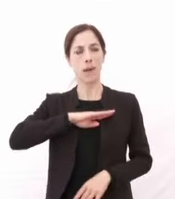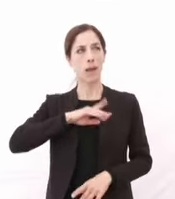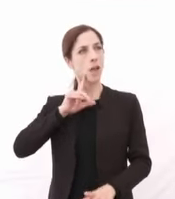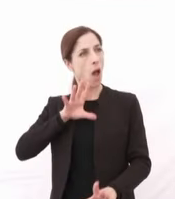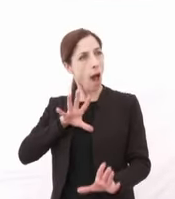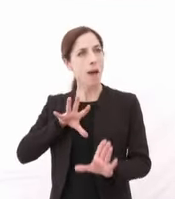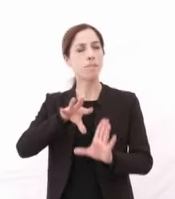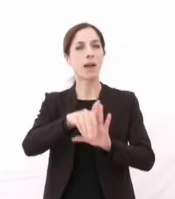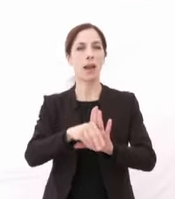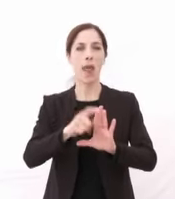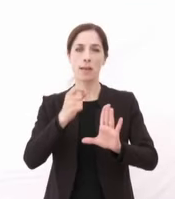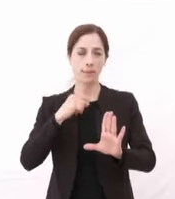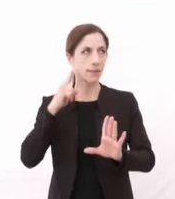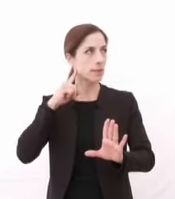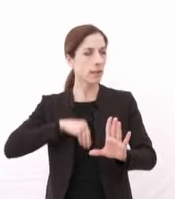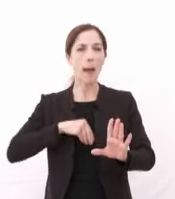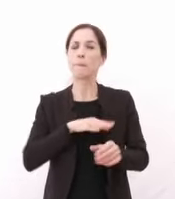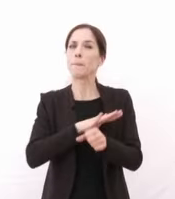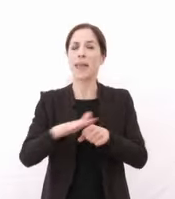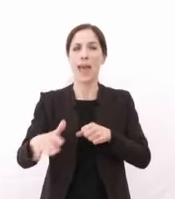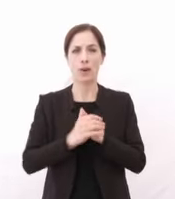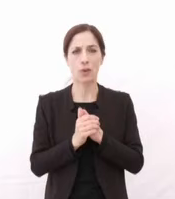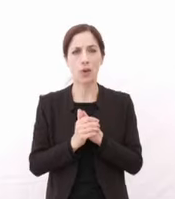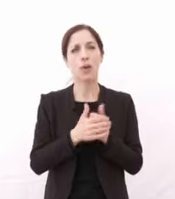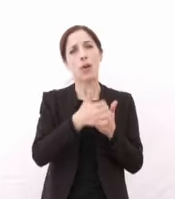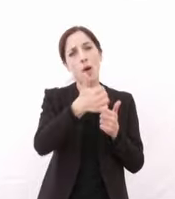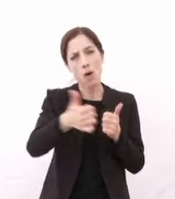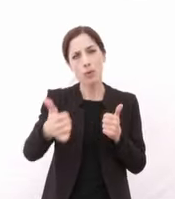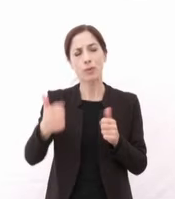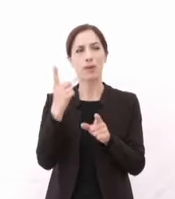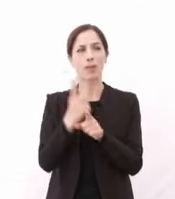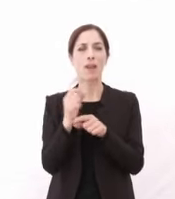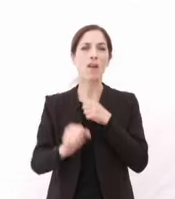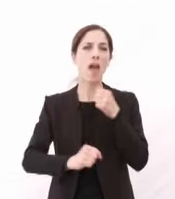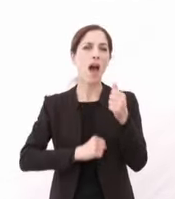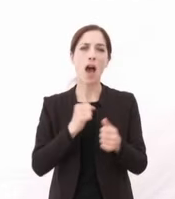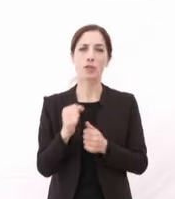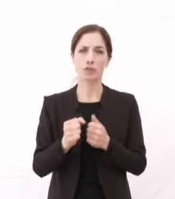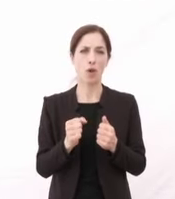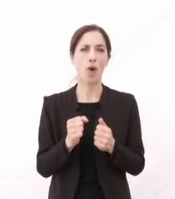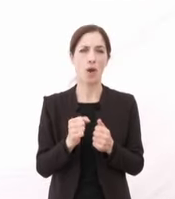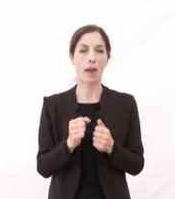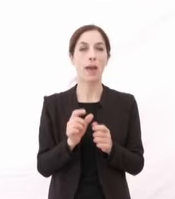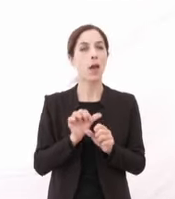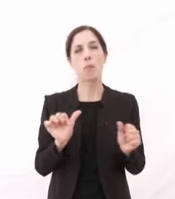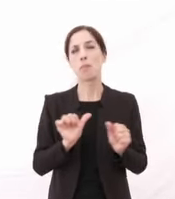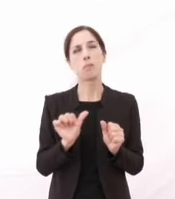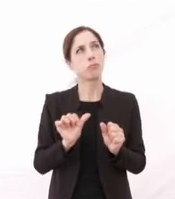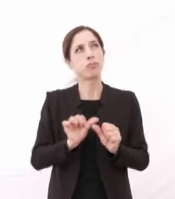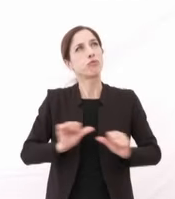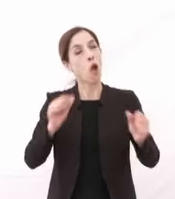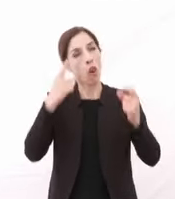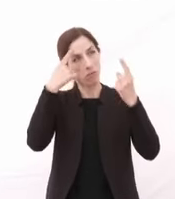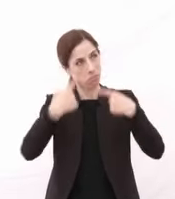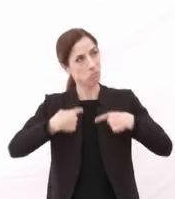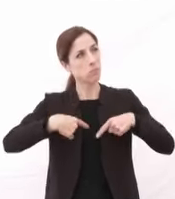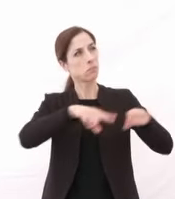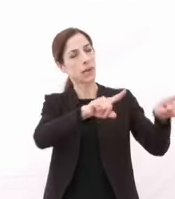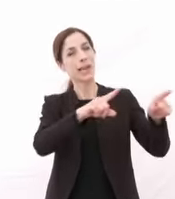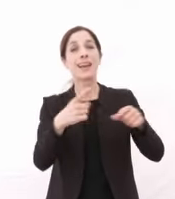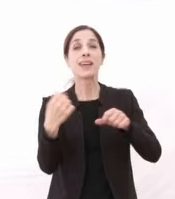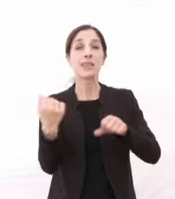appartenenza. Ognuno di noi dunque faccia la propria parte, non possiamo affidarci solo alle istituzioni, perché le